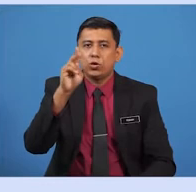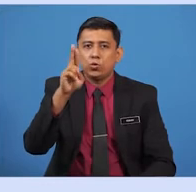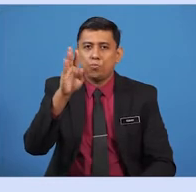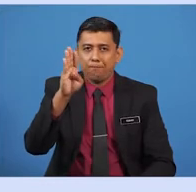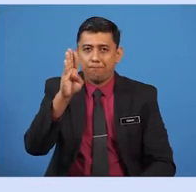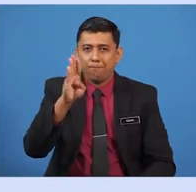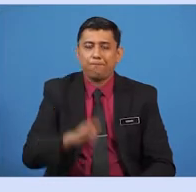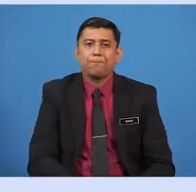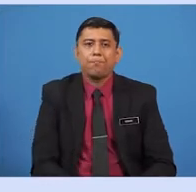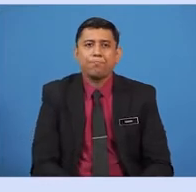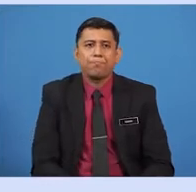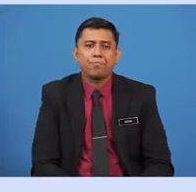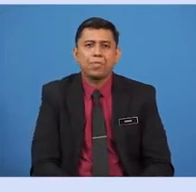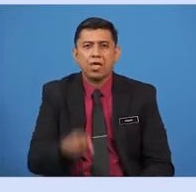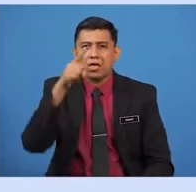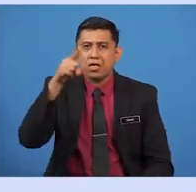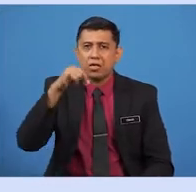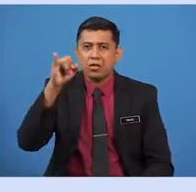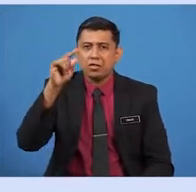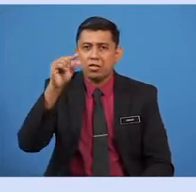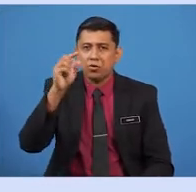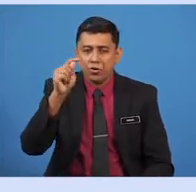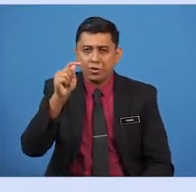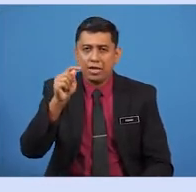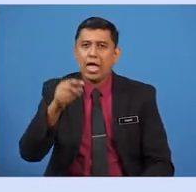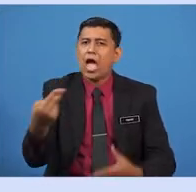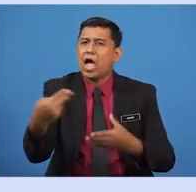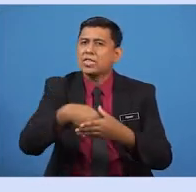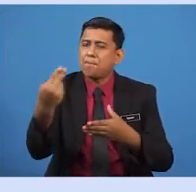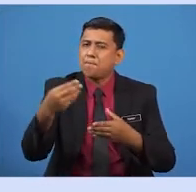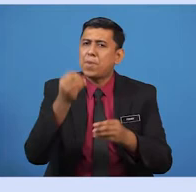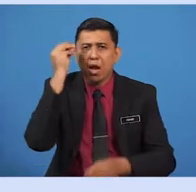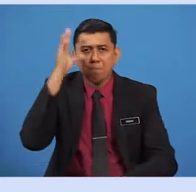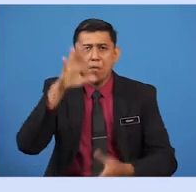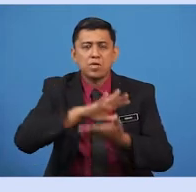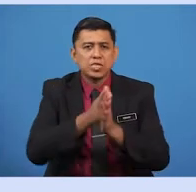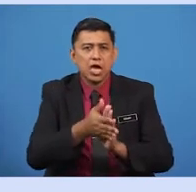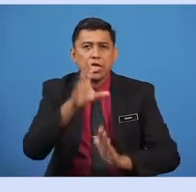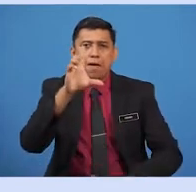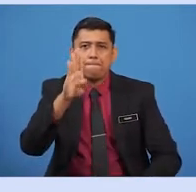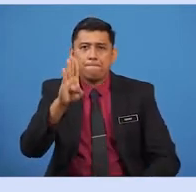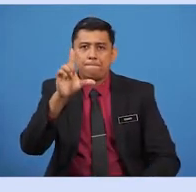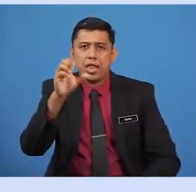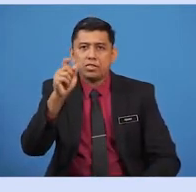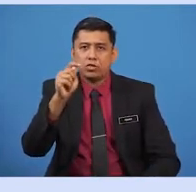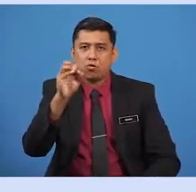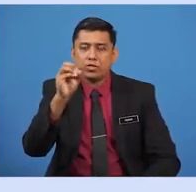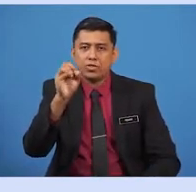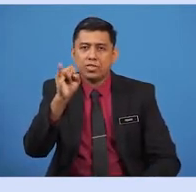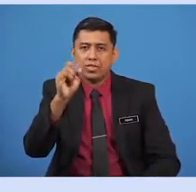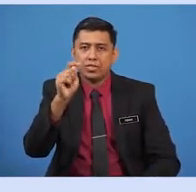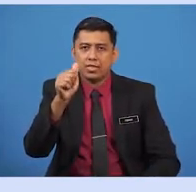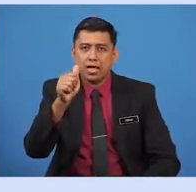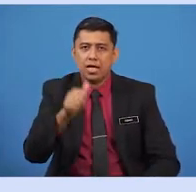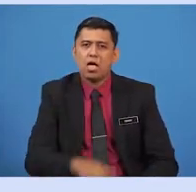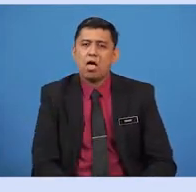zigot yang dihasil berkembang menjadi blastocista. Ketiga, blastocista akan